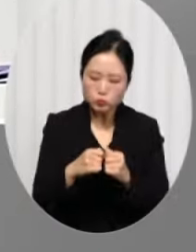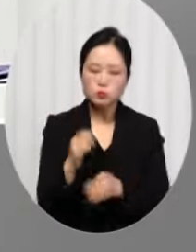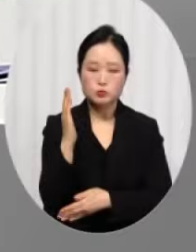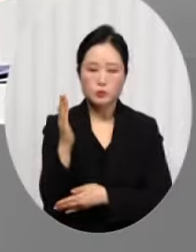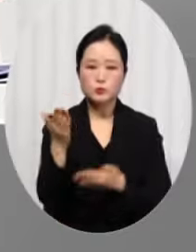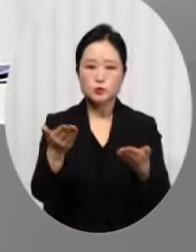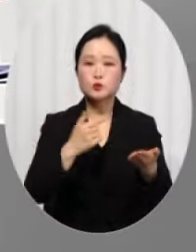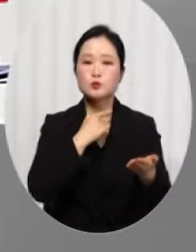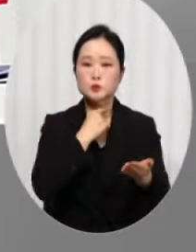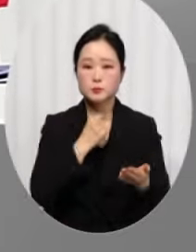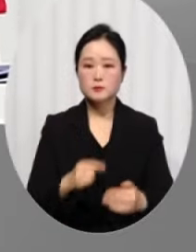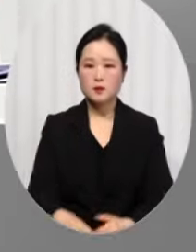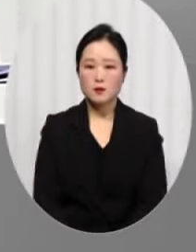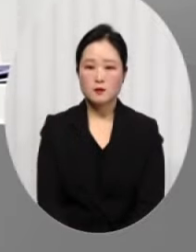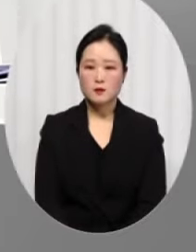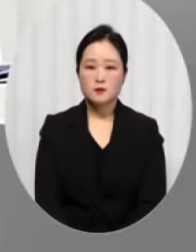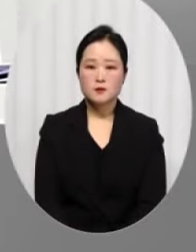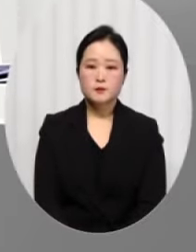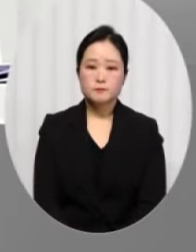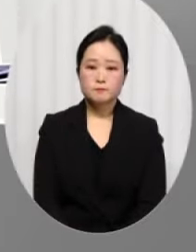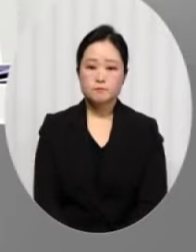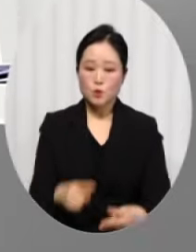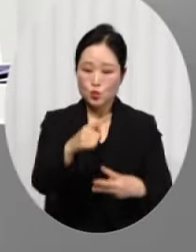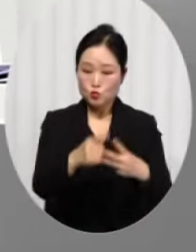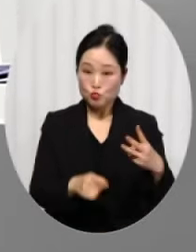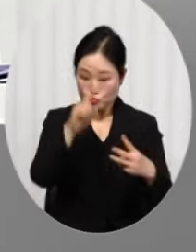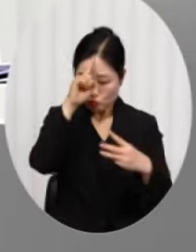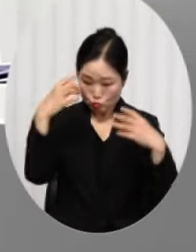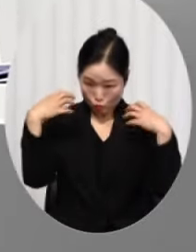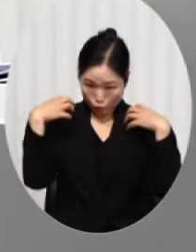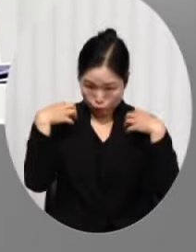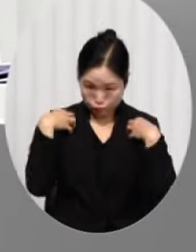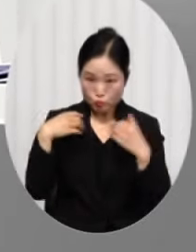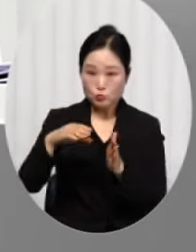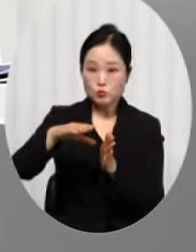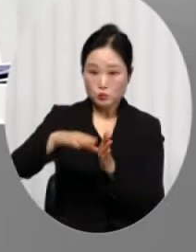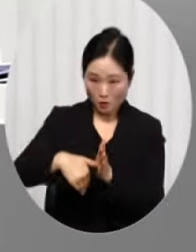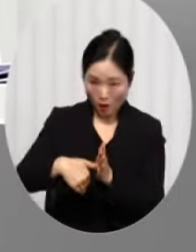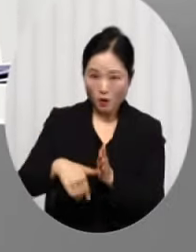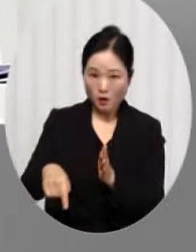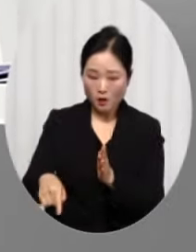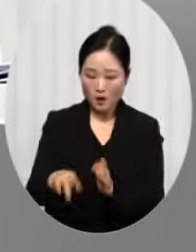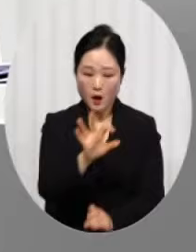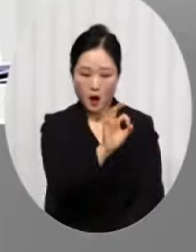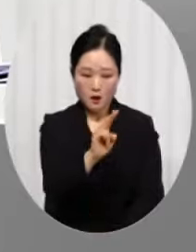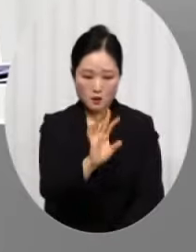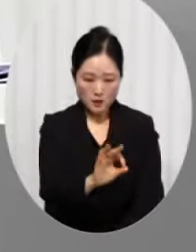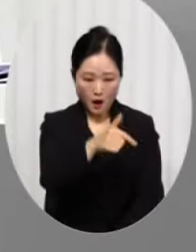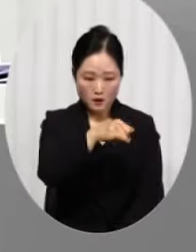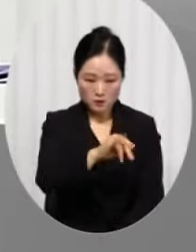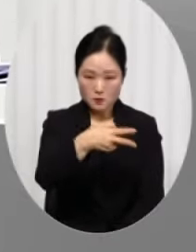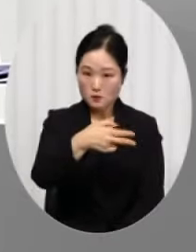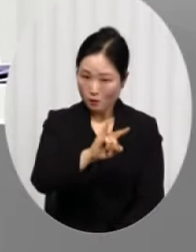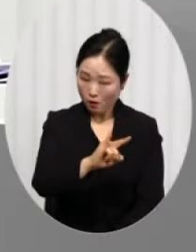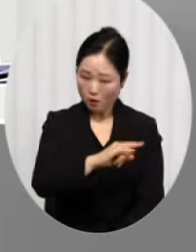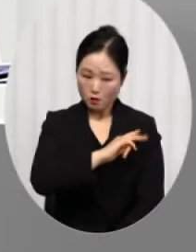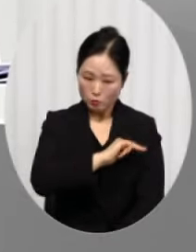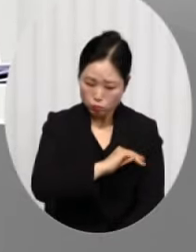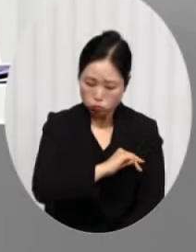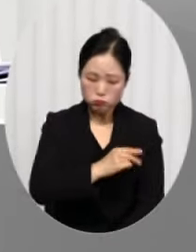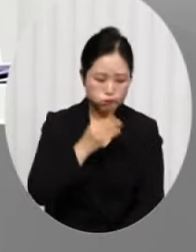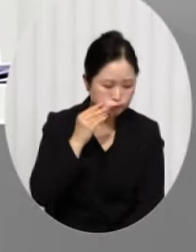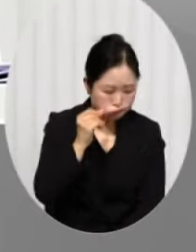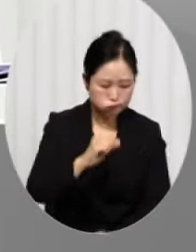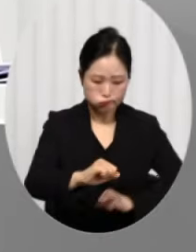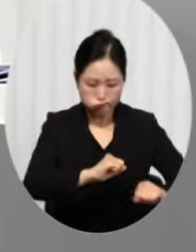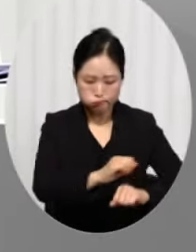아니, 제가 윤석열 말씀을 정부에서 그러면 양기대 의원이 제기한 거는 다 받아주어서 장 차관, 부총리가 만나주고 윤건영 후보만은